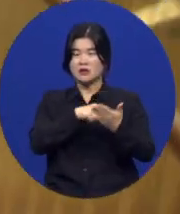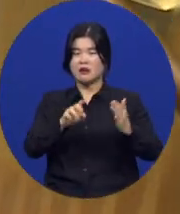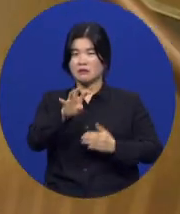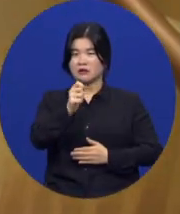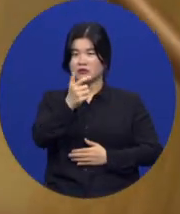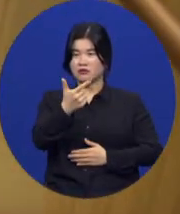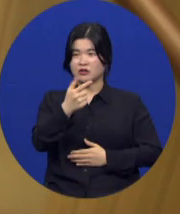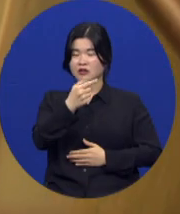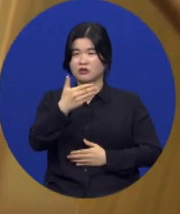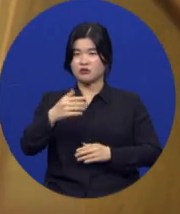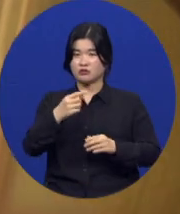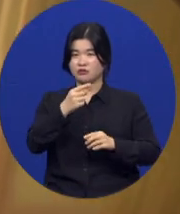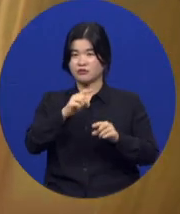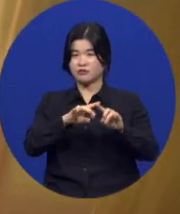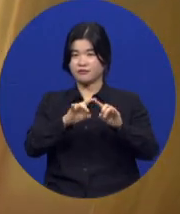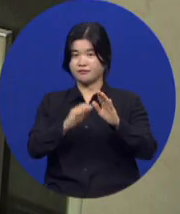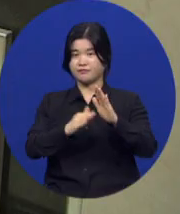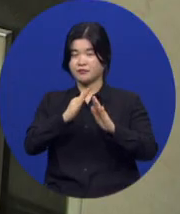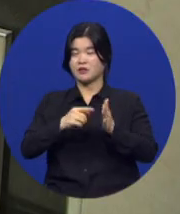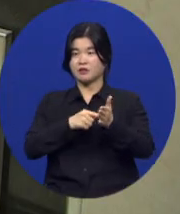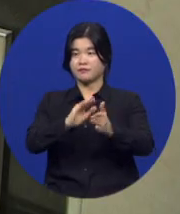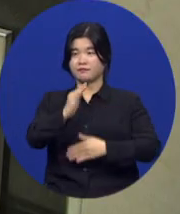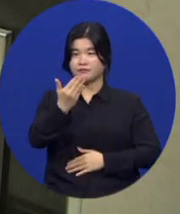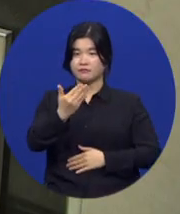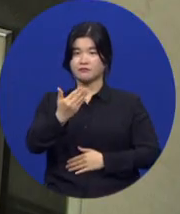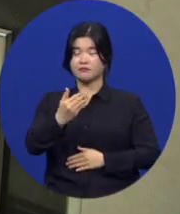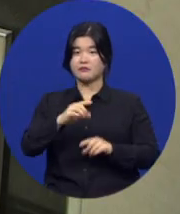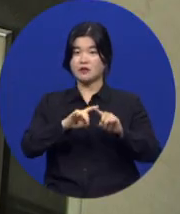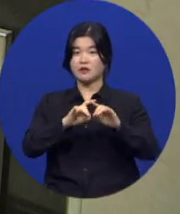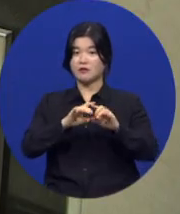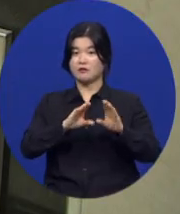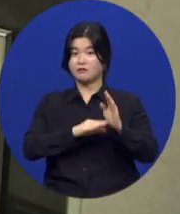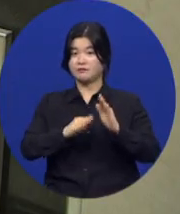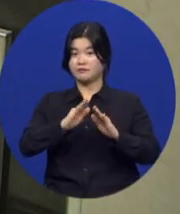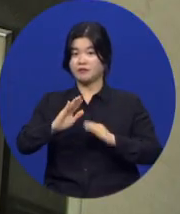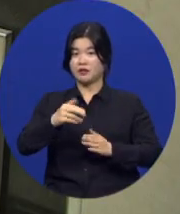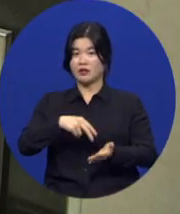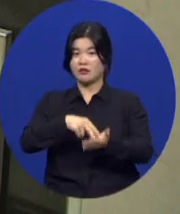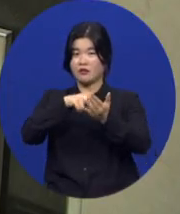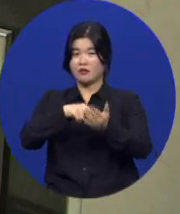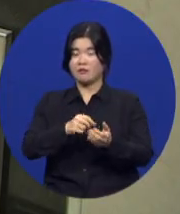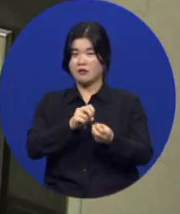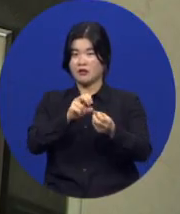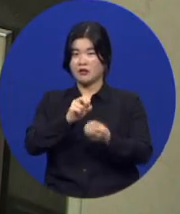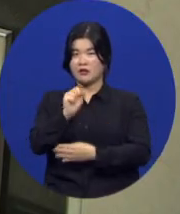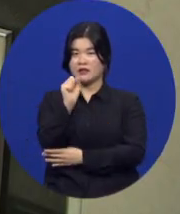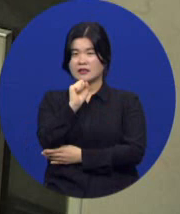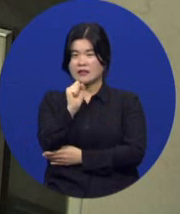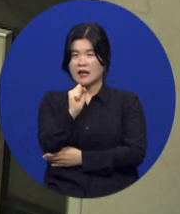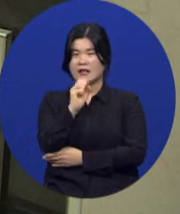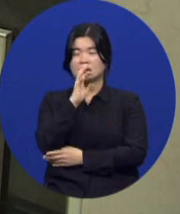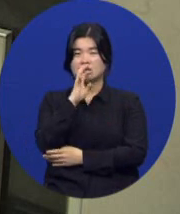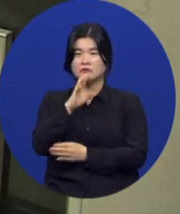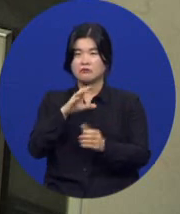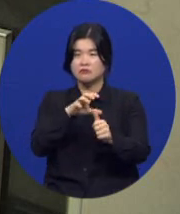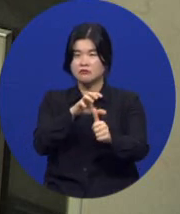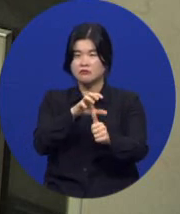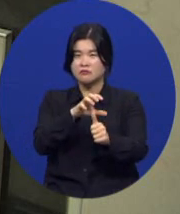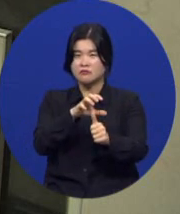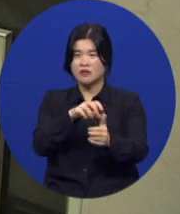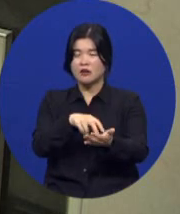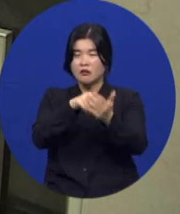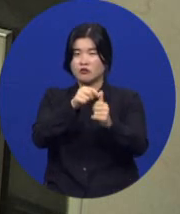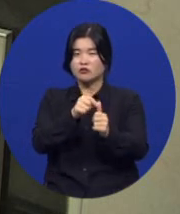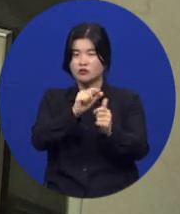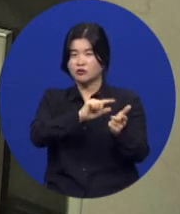한전과 119 에 접수됐습니다 정전으로 승강기 까지 멈춰 배달 기사가 40분 넘게 갇혔다가 승강기에서